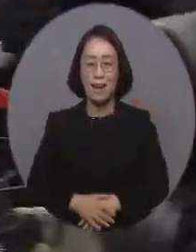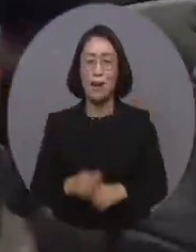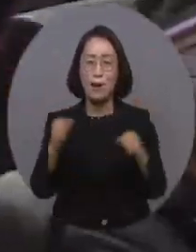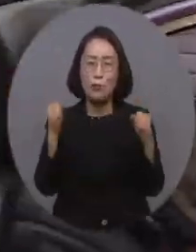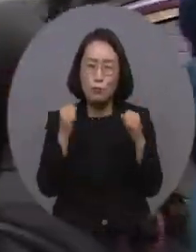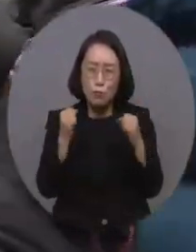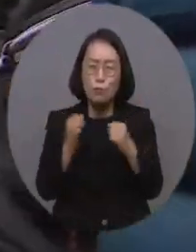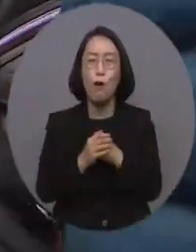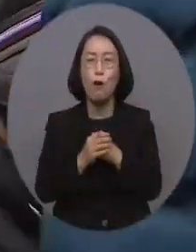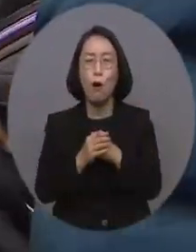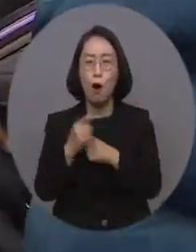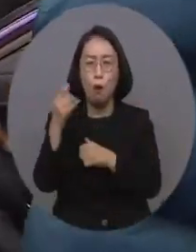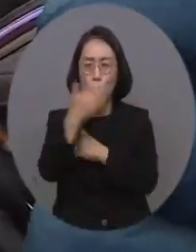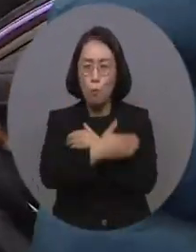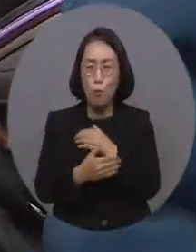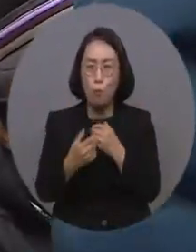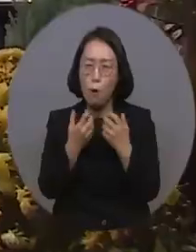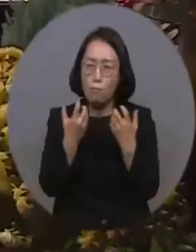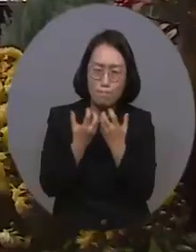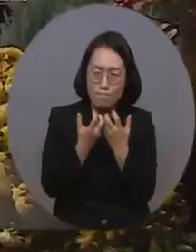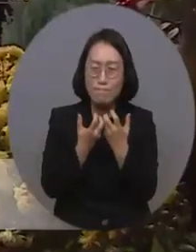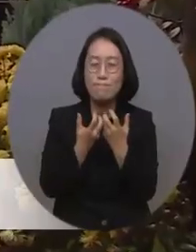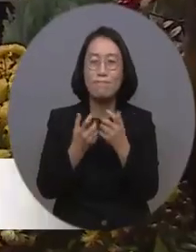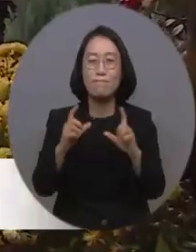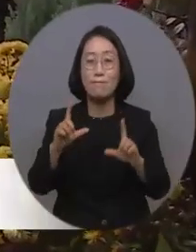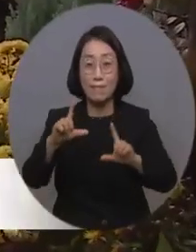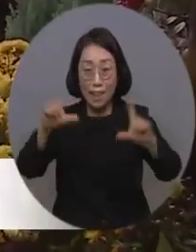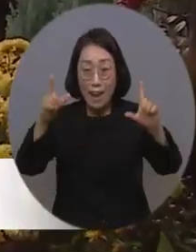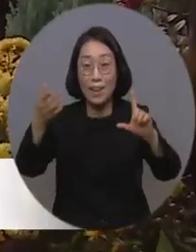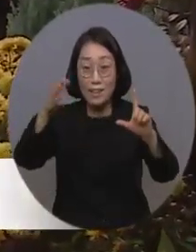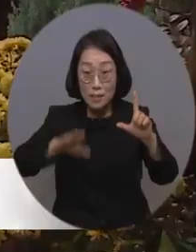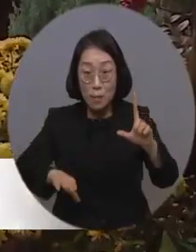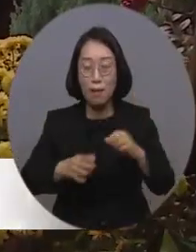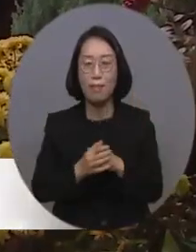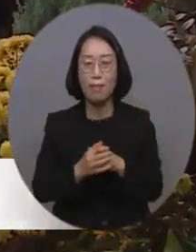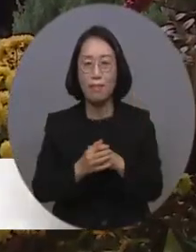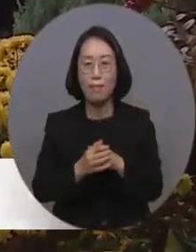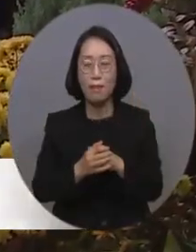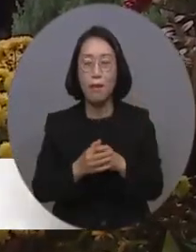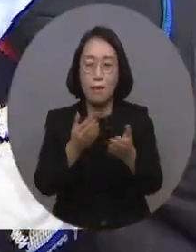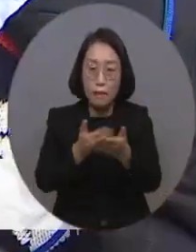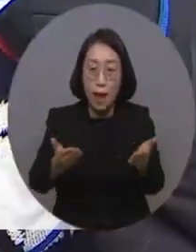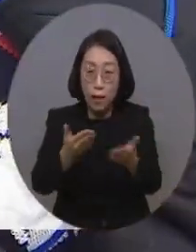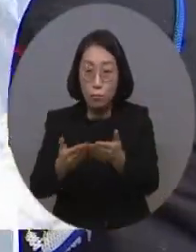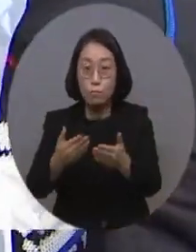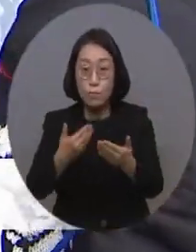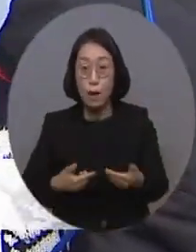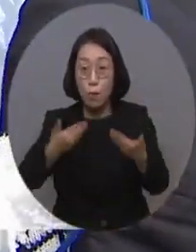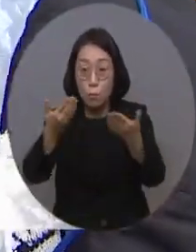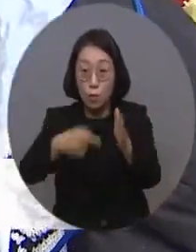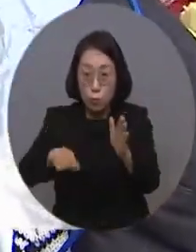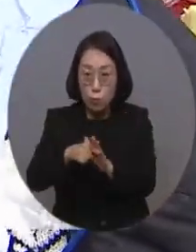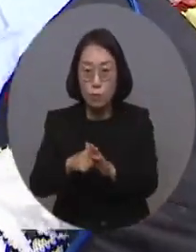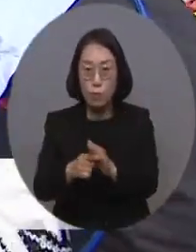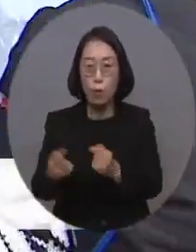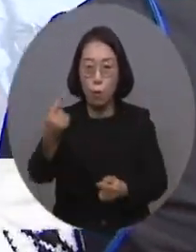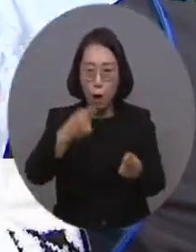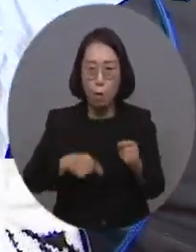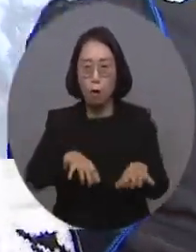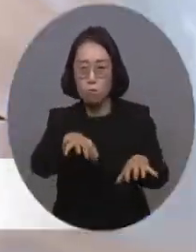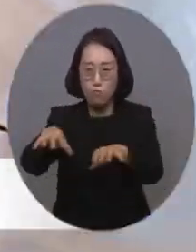찬바람에 몸마저 움츠려드는 겨울. 추운 날씨에도 불구하고 나눔을 위한 움직임은 분주하기만